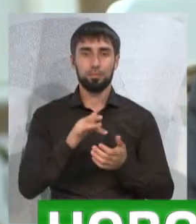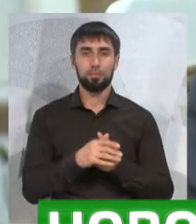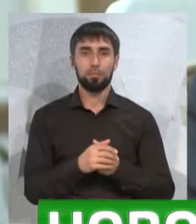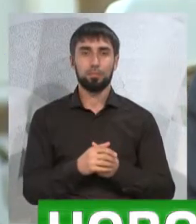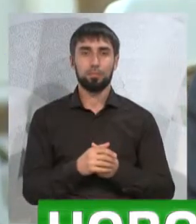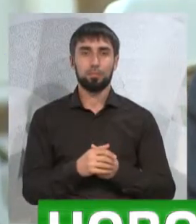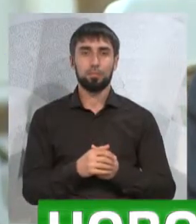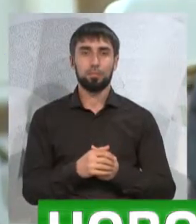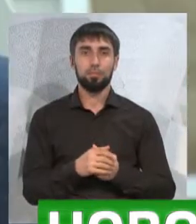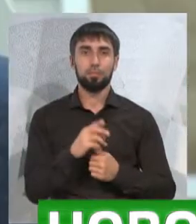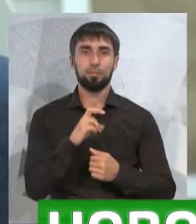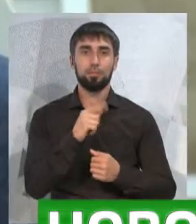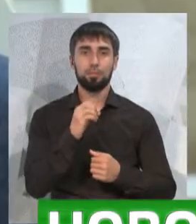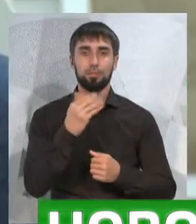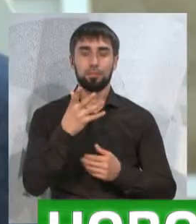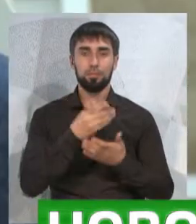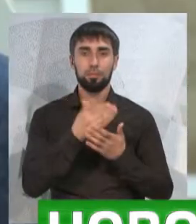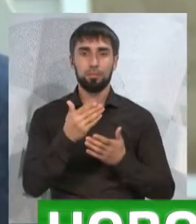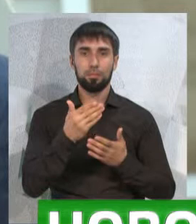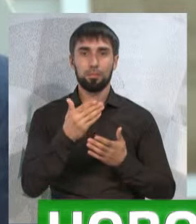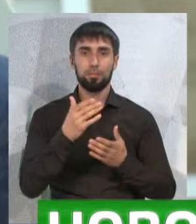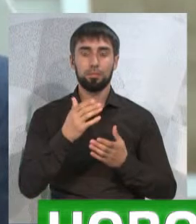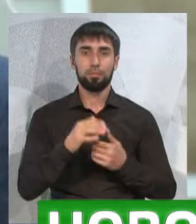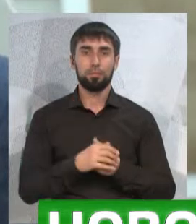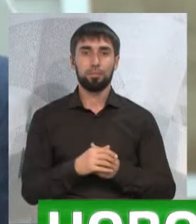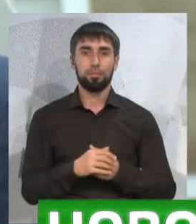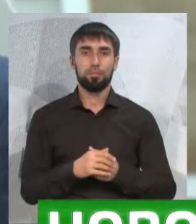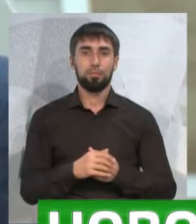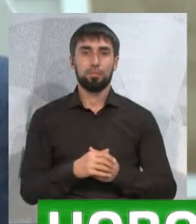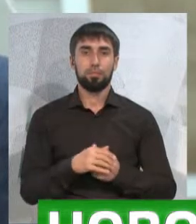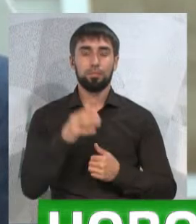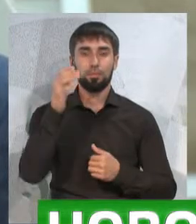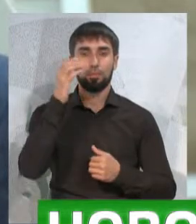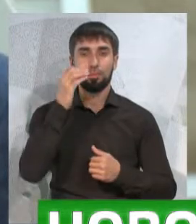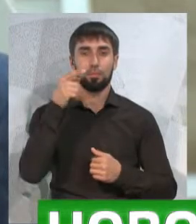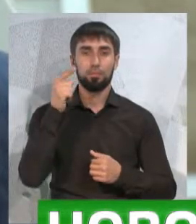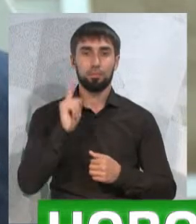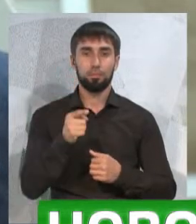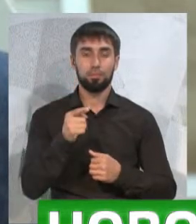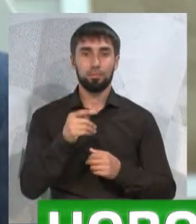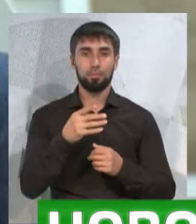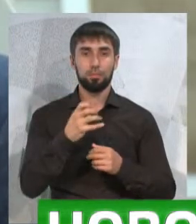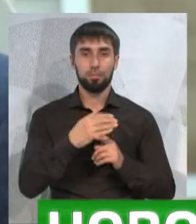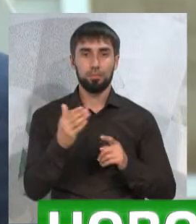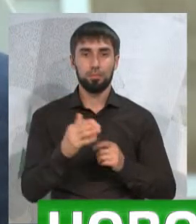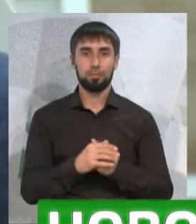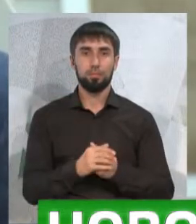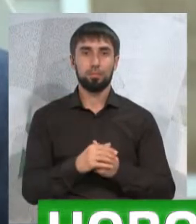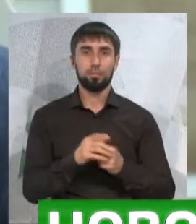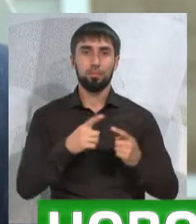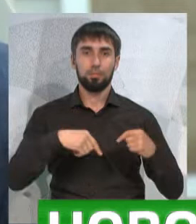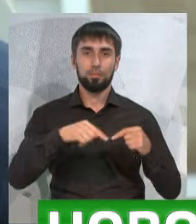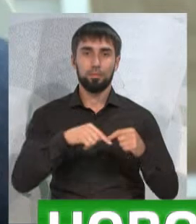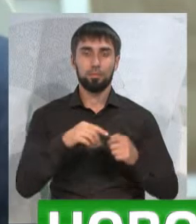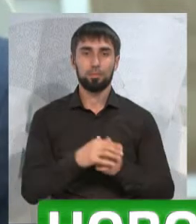открытом на базе регионального института повышения квалификации работников образования. 34 федеральных аккредитованных общественных